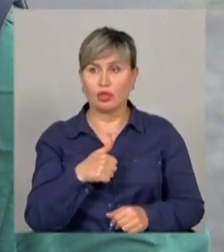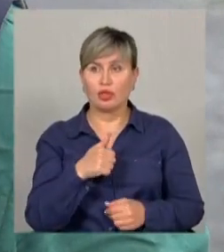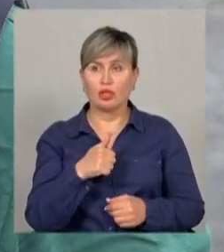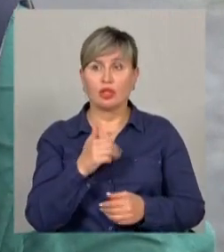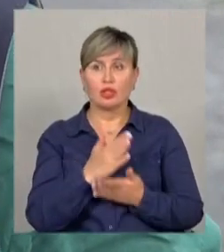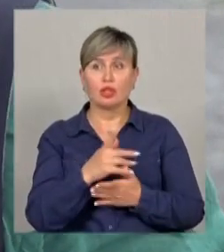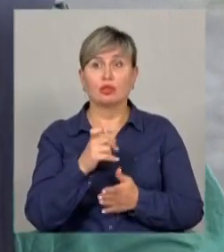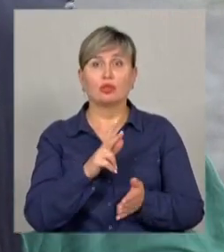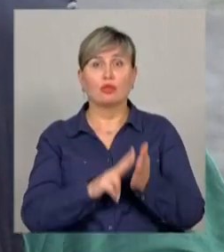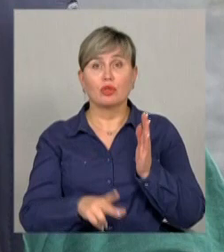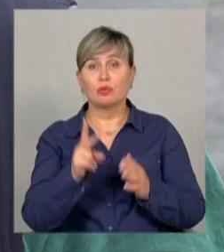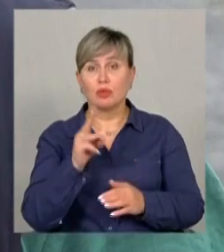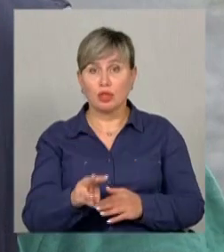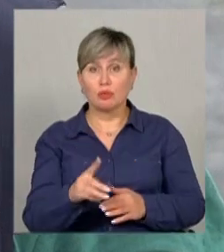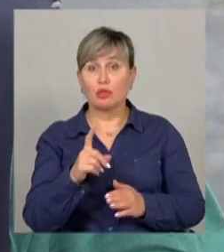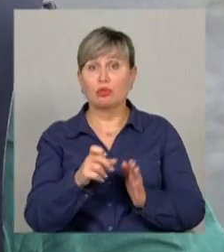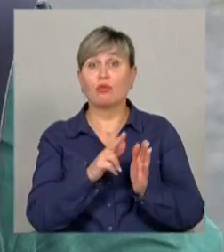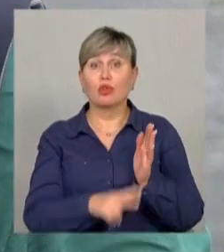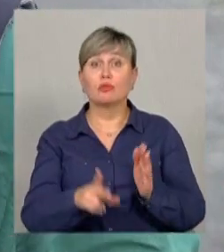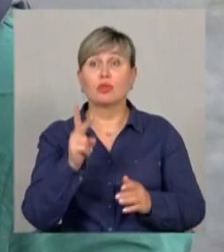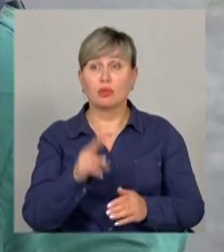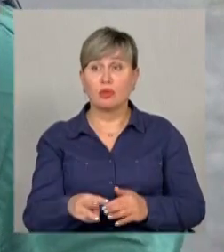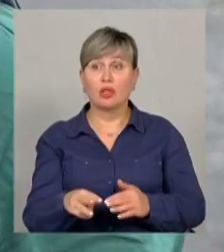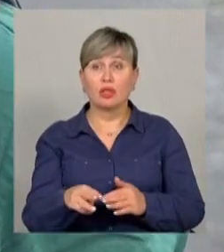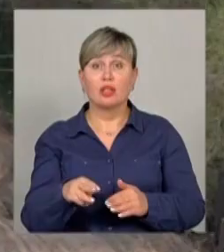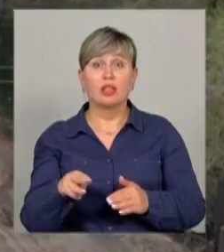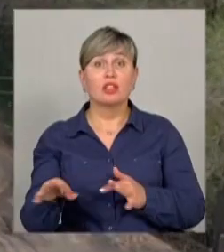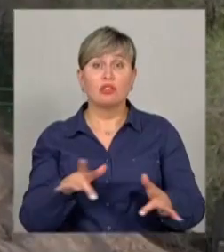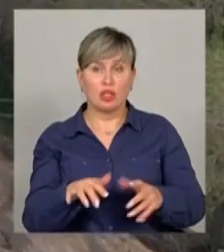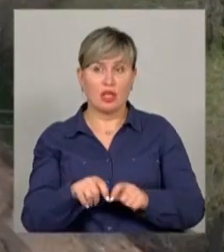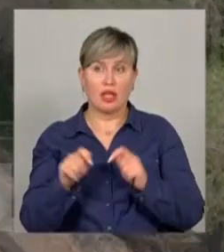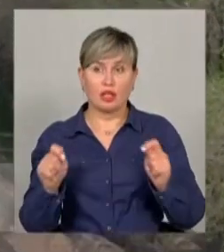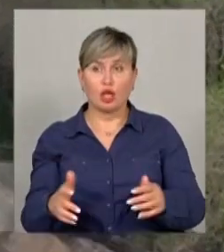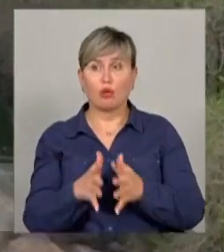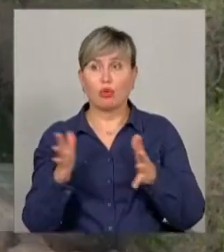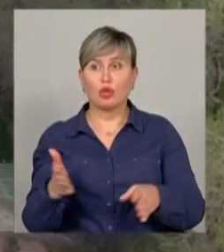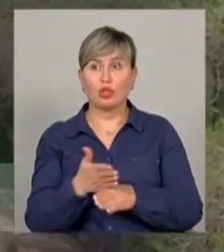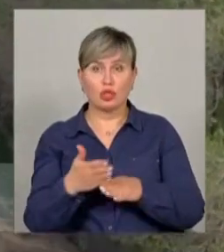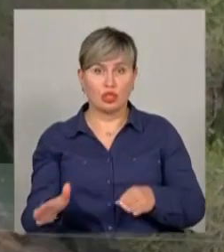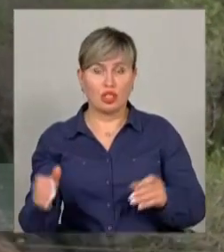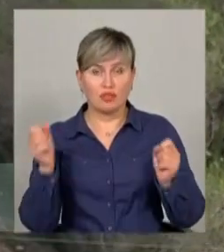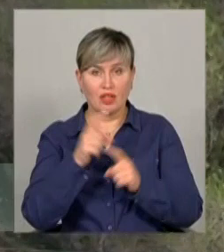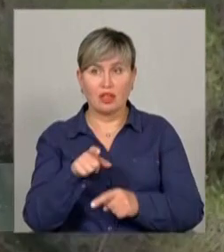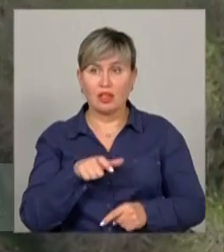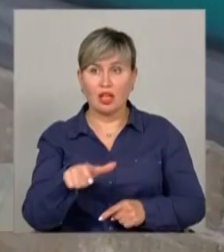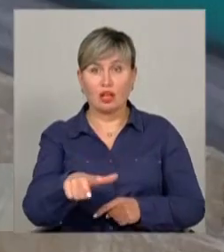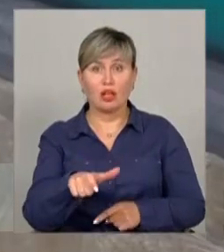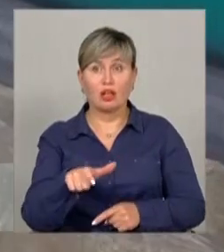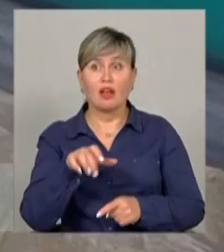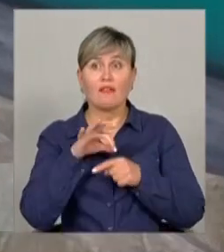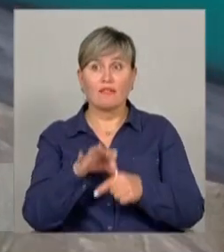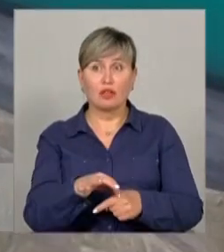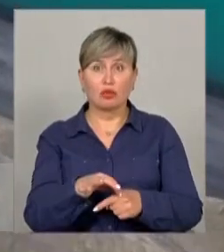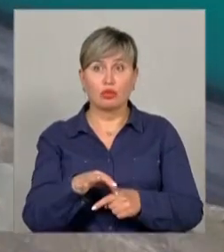180 километров на 180 километрах движение организовано. Большая часть известной всем водителям дороги, ведущей к целебному